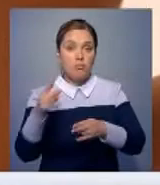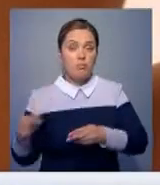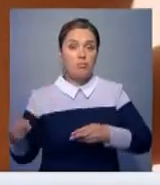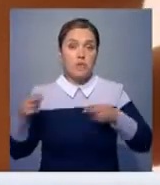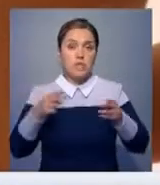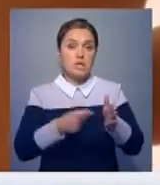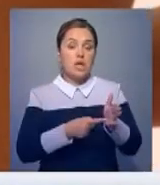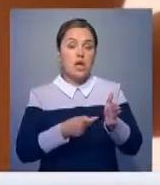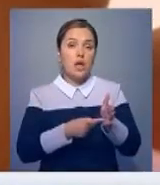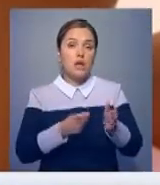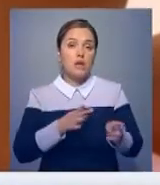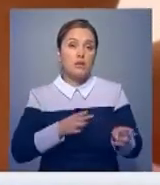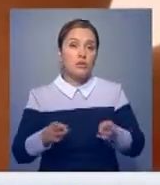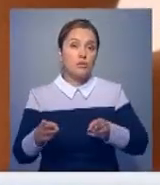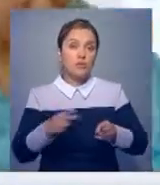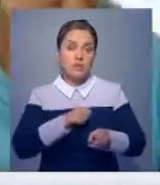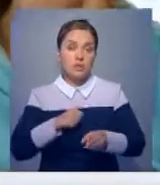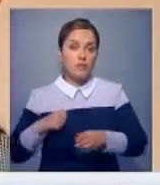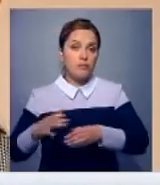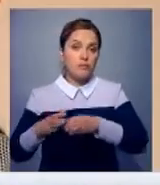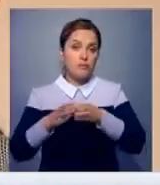приехали карагандинские хирурги.